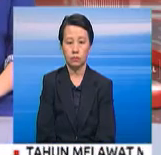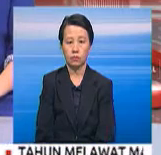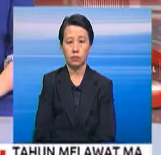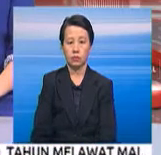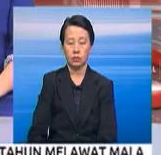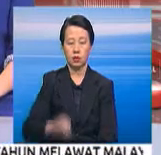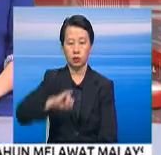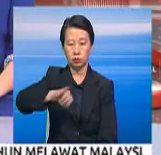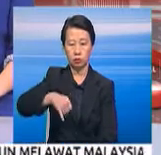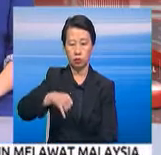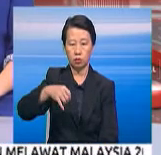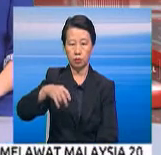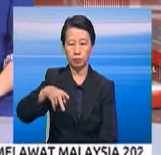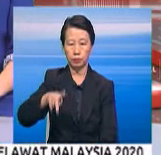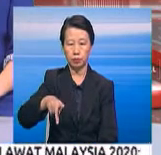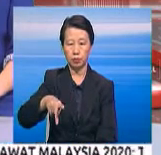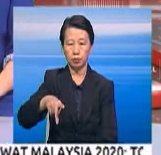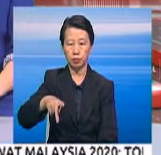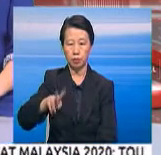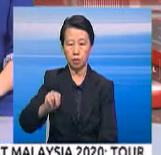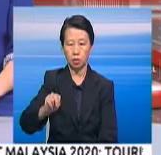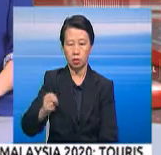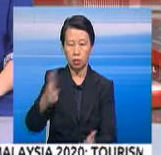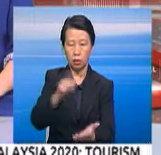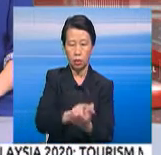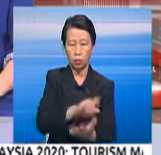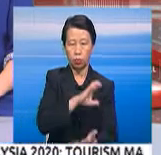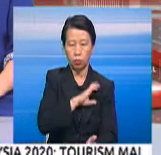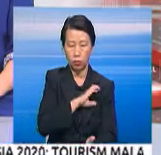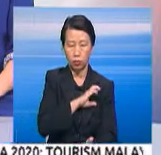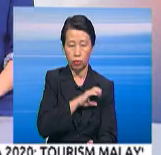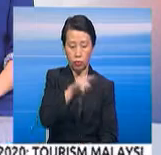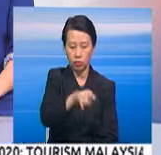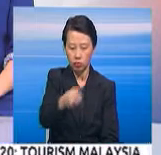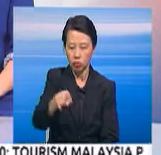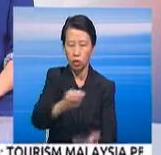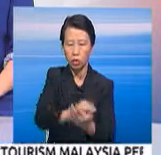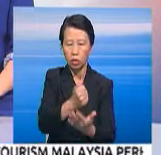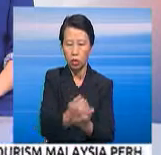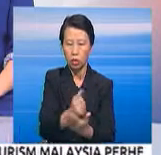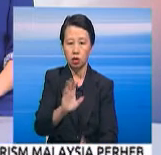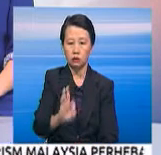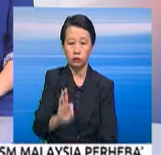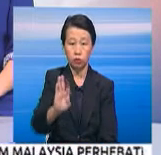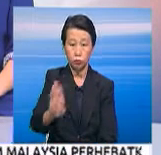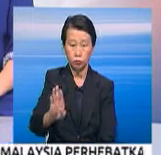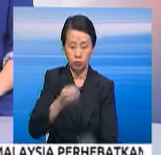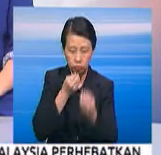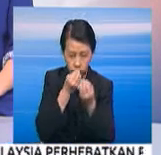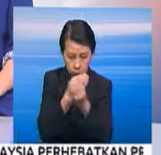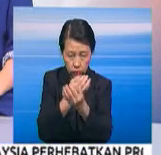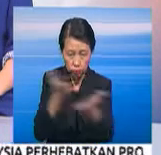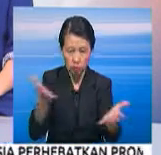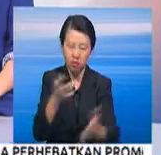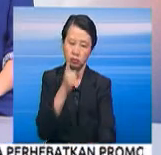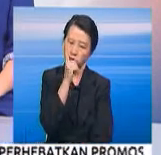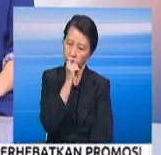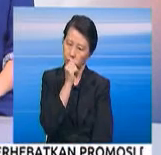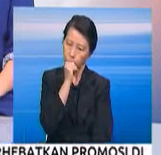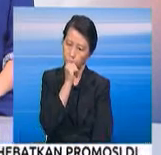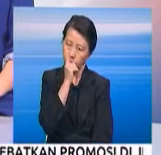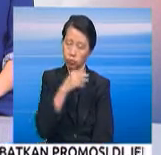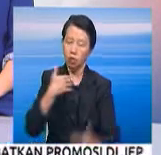Jabatan Pendaftaran Negara JPN membuat laporan polis terhadap beberapa pemilik akaun Facebook yang menyebarkan maklumat palsu.